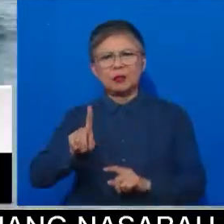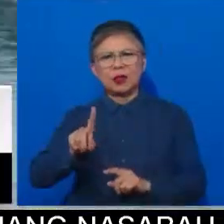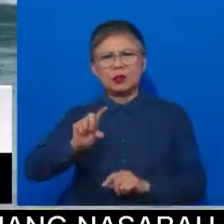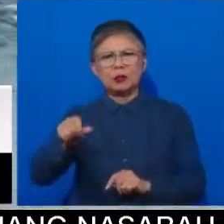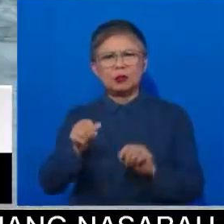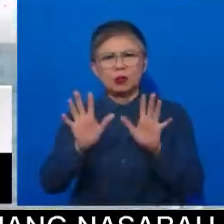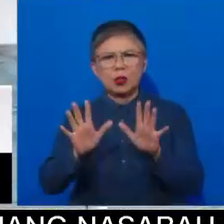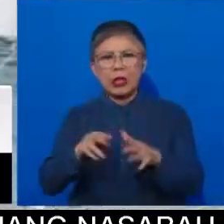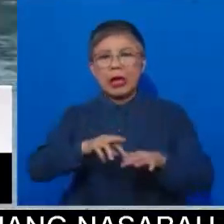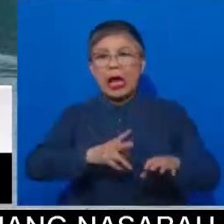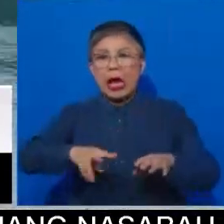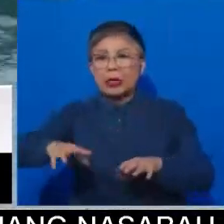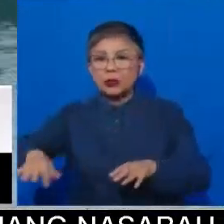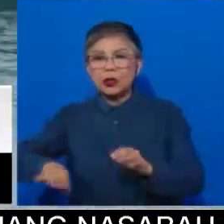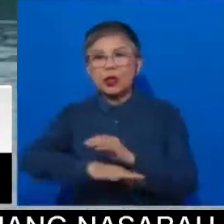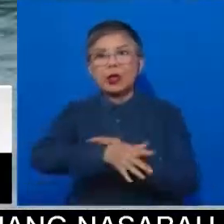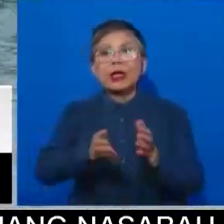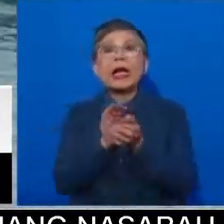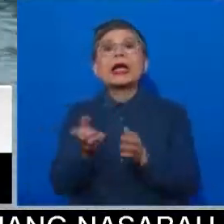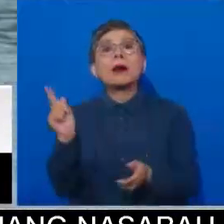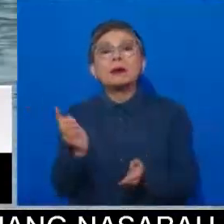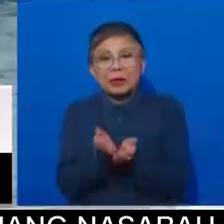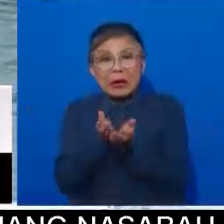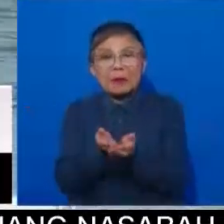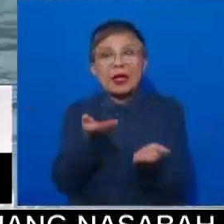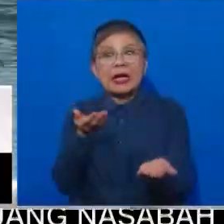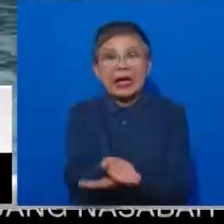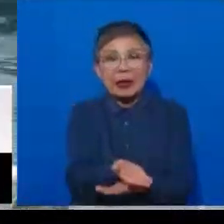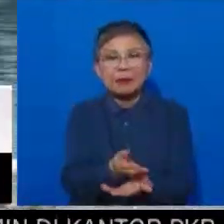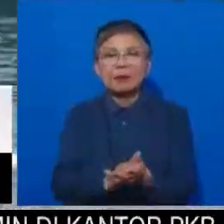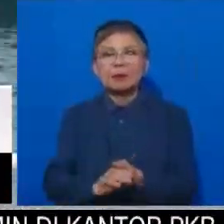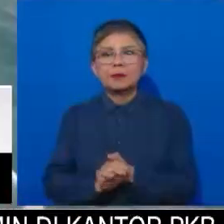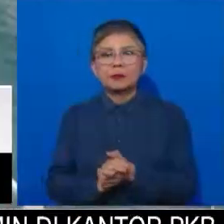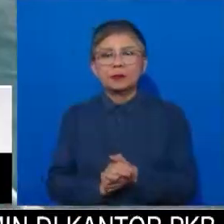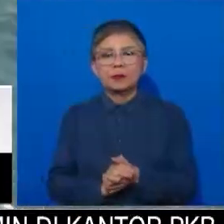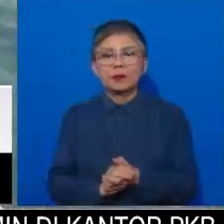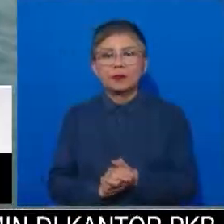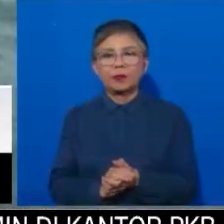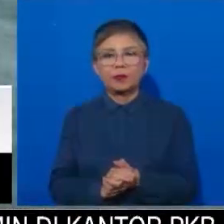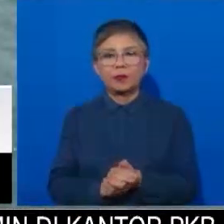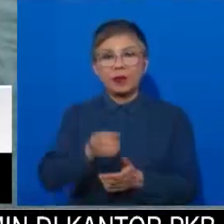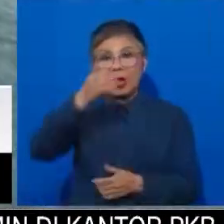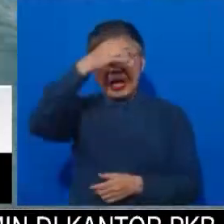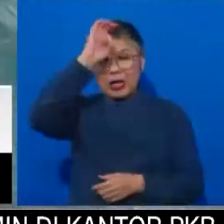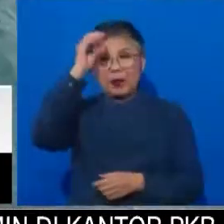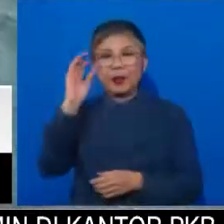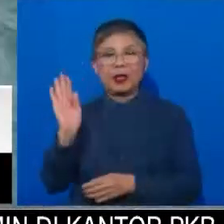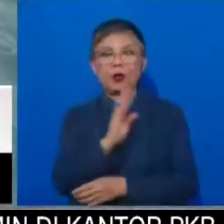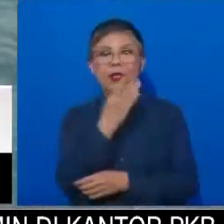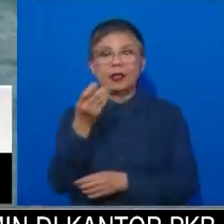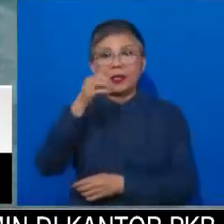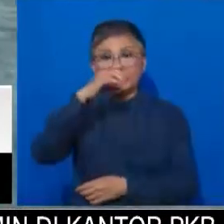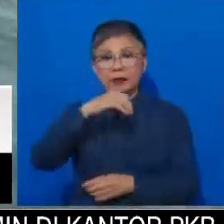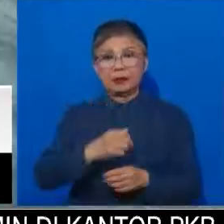ditemukan hanyut di perairan Malaysia karena kapal karam. Menurut Pasienta Lanal Tanjung Balai Karimun, Kapten Laut Amir Mahmud pada